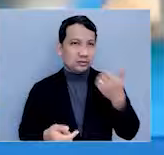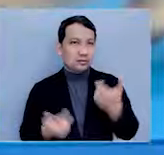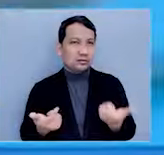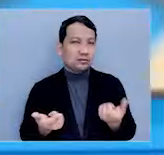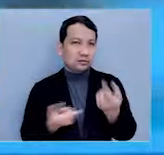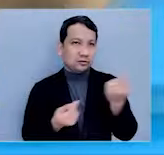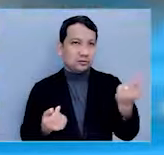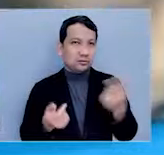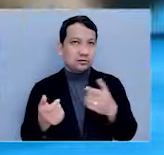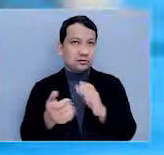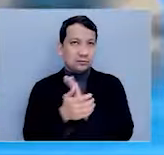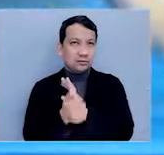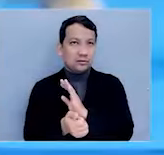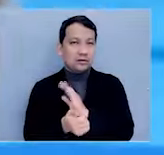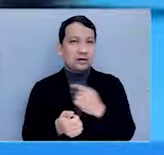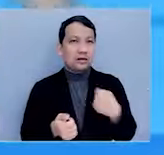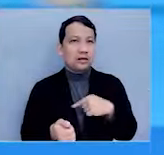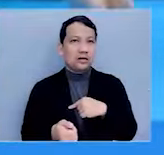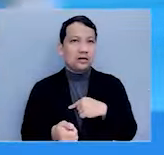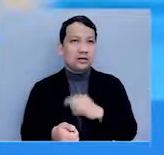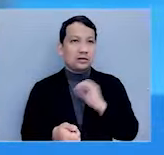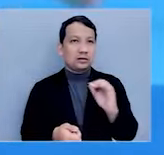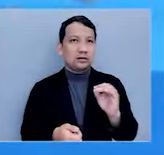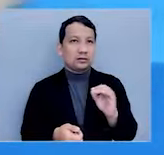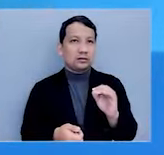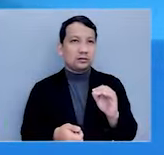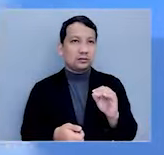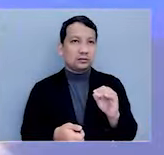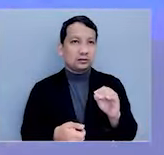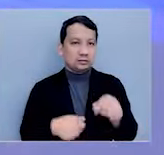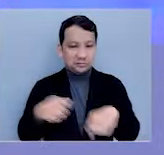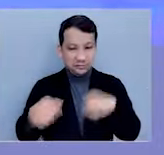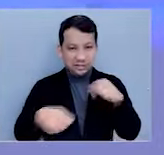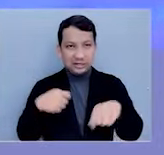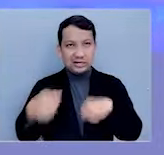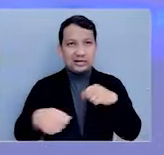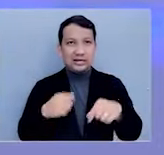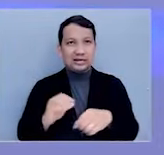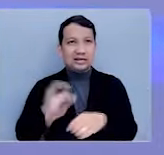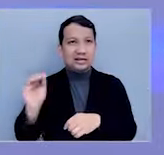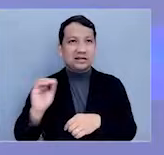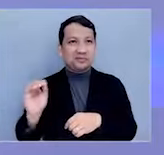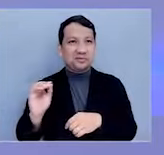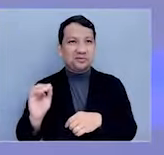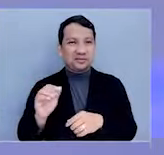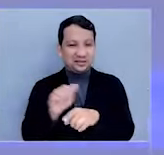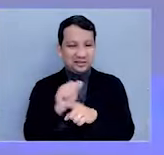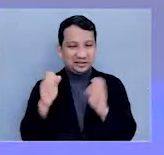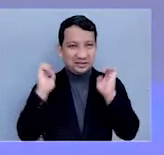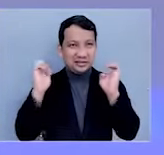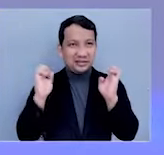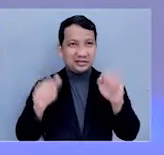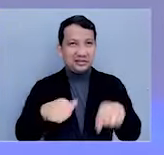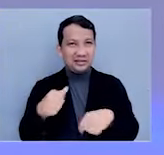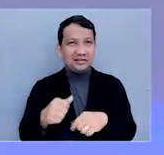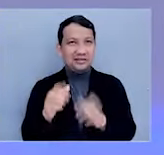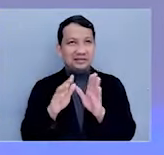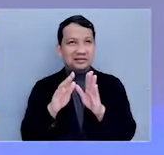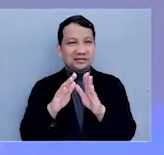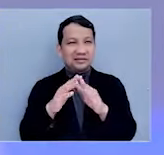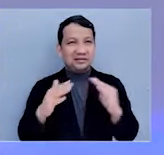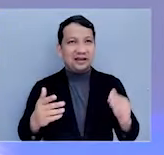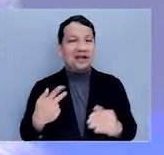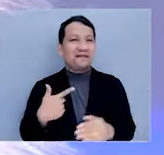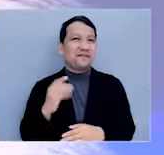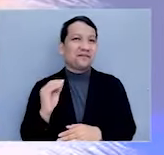ba may exercise yan? Actually, meron siyang sariling treadmill sa bahay. Sa kanya lang yun. Yes, meron. Kasi pag maulan, katulad ngayon,